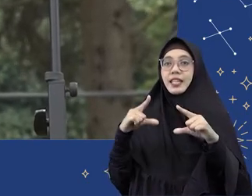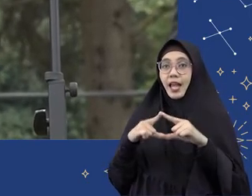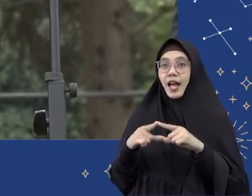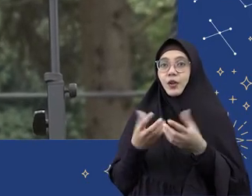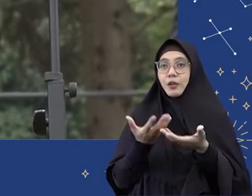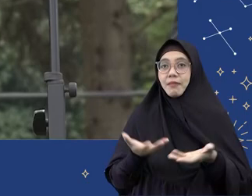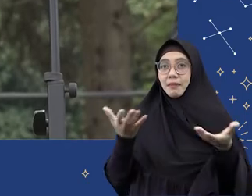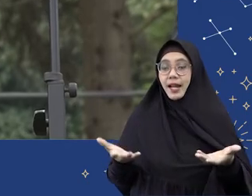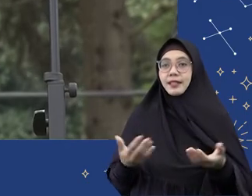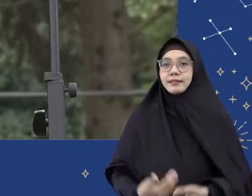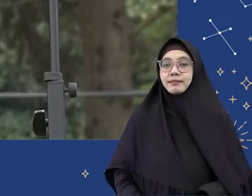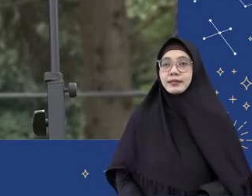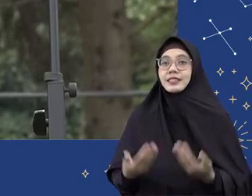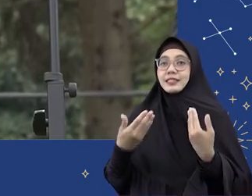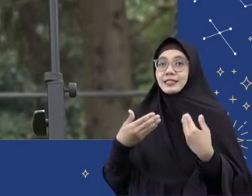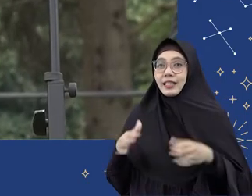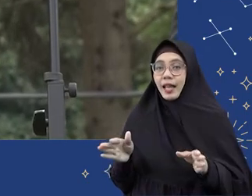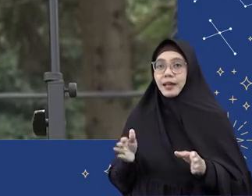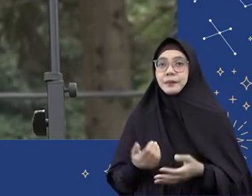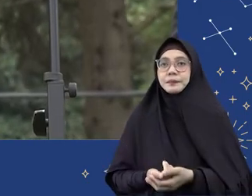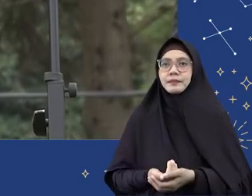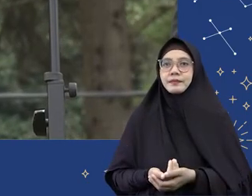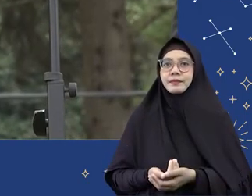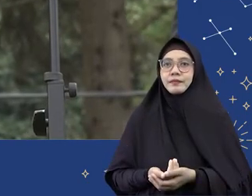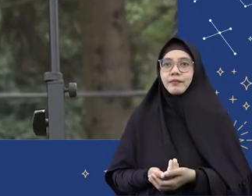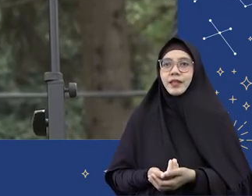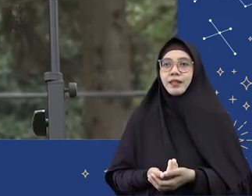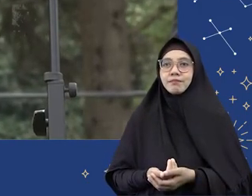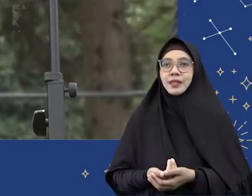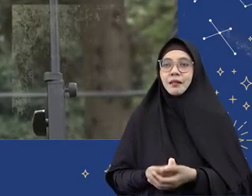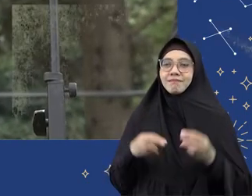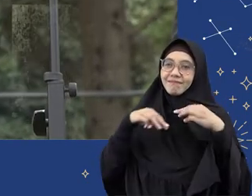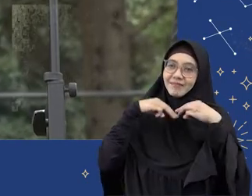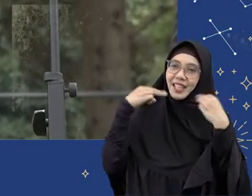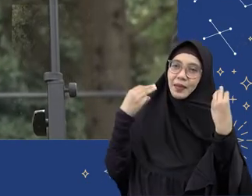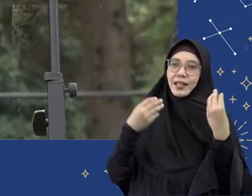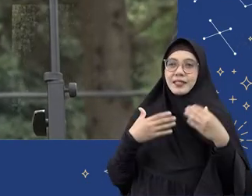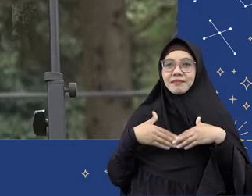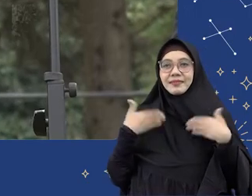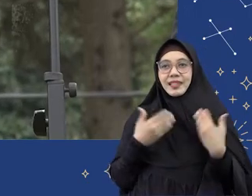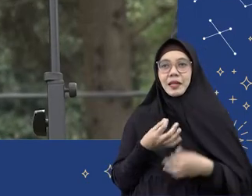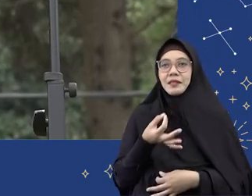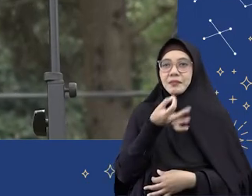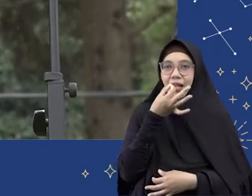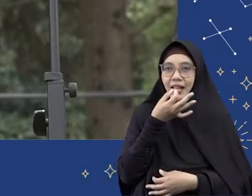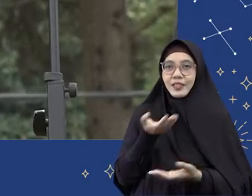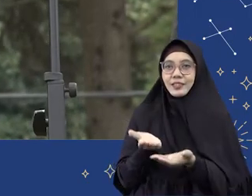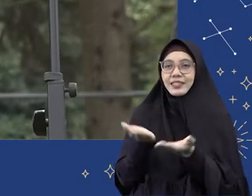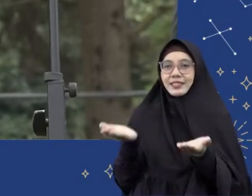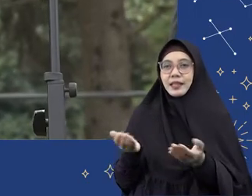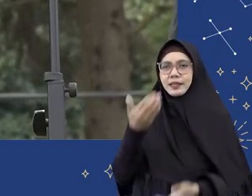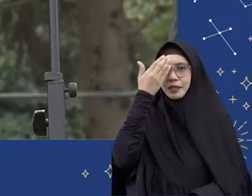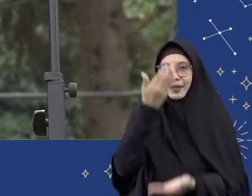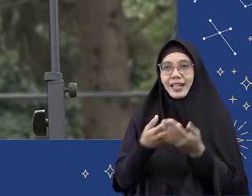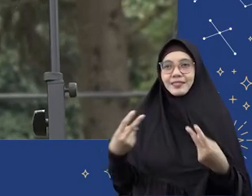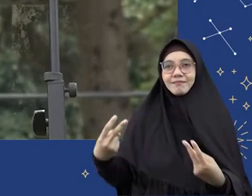setelah mengunjungi pameran hadirin kami silahkan untuk beramah tamah sambil menikmati hidangan yang telah disediakan terima kasih